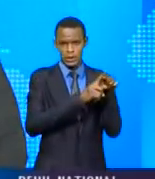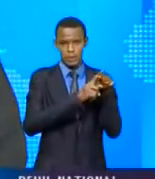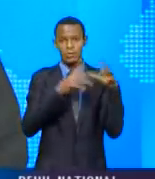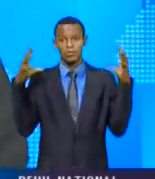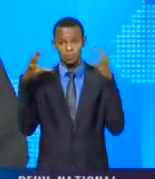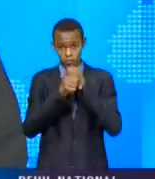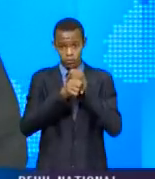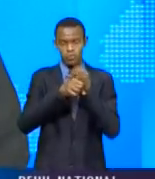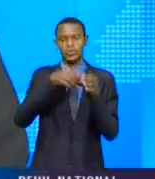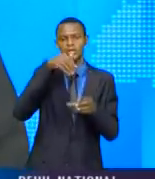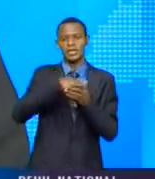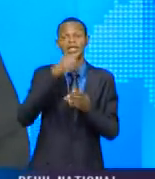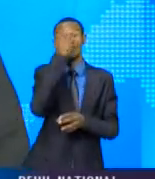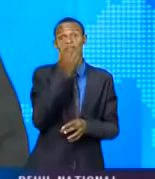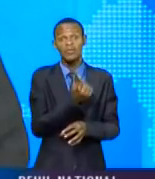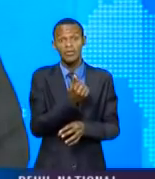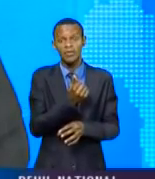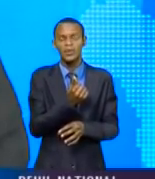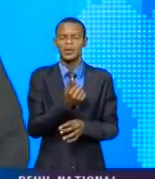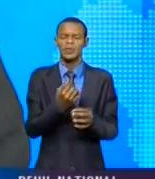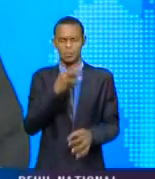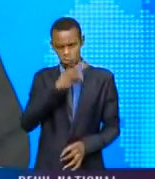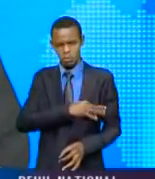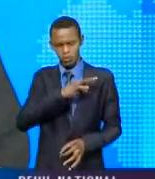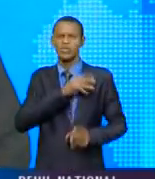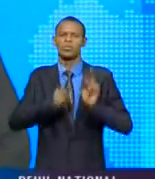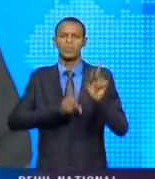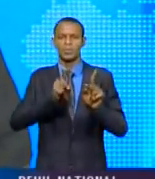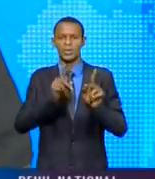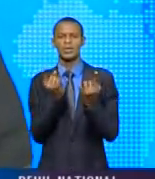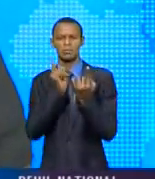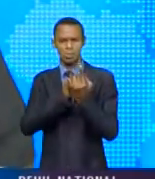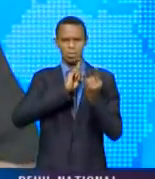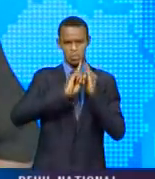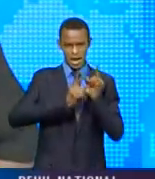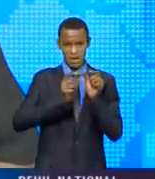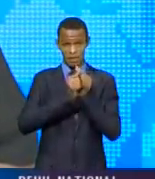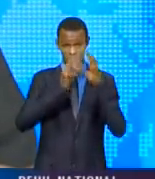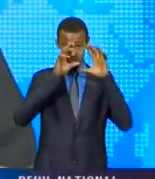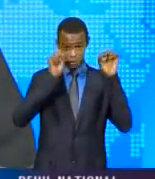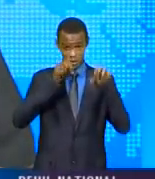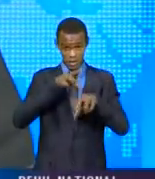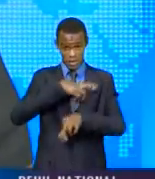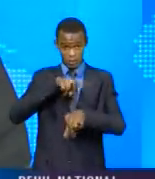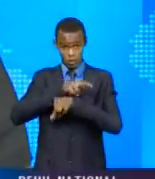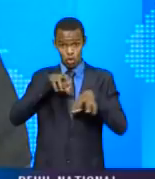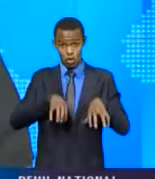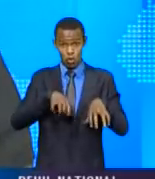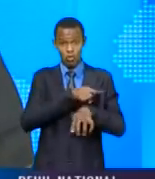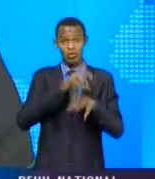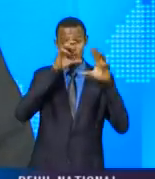continent africain il a échangé avec le président de la république chef de l'état et président de l'union africaine félix-antoine